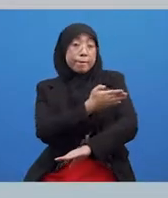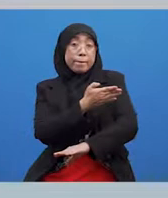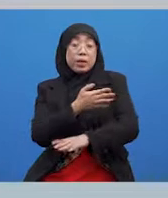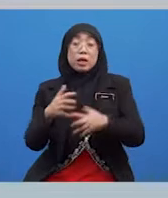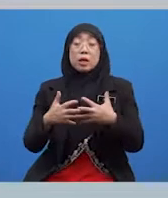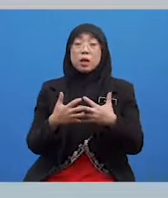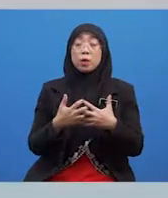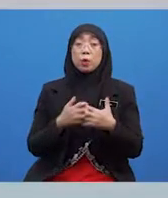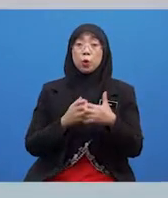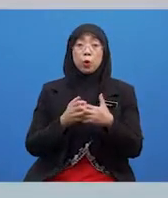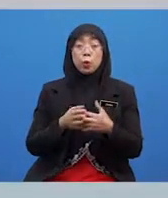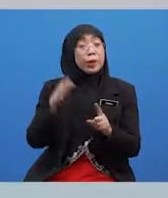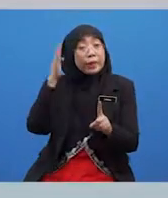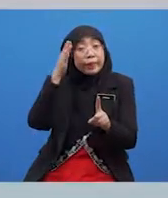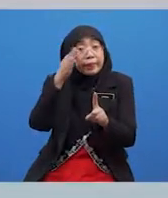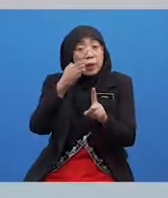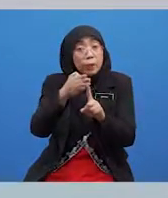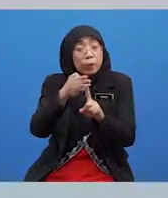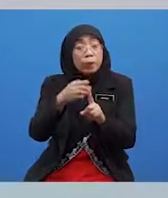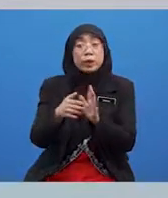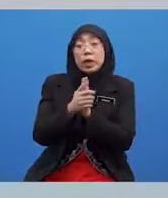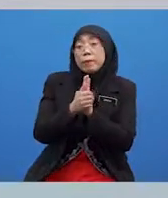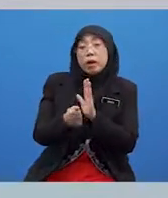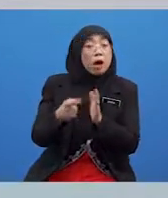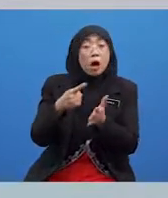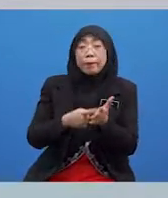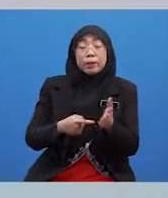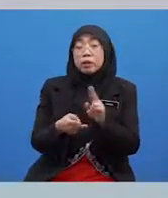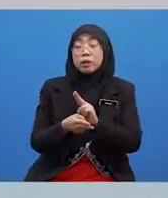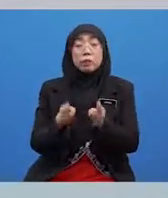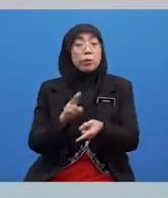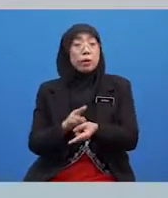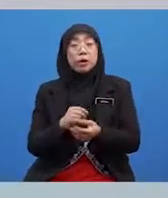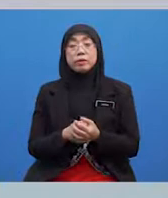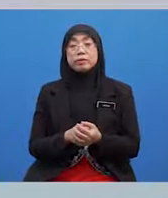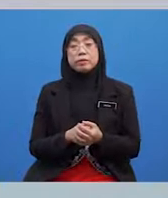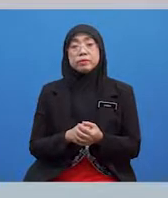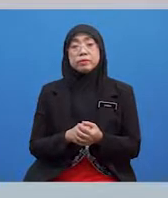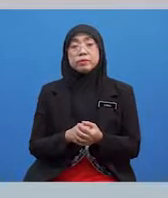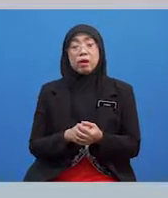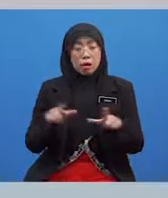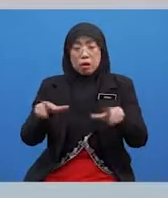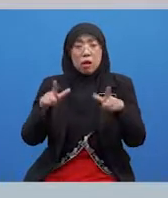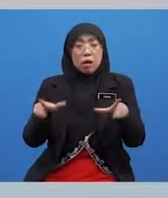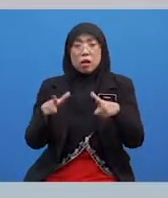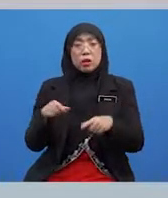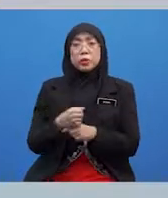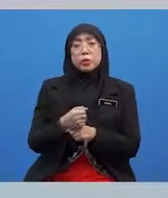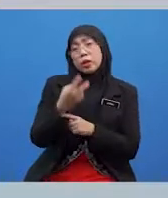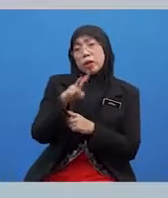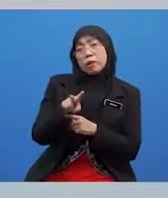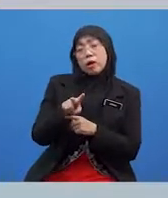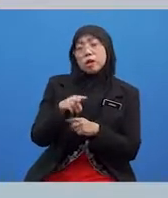tugasan pula melibatkan fizikal dan faktor mekanikal. Faktor-faktor tugasan,